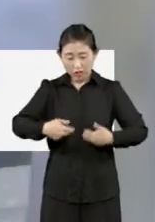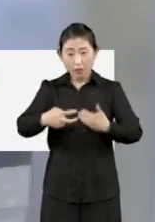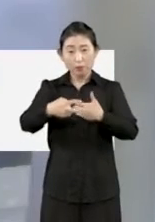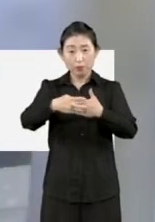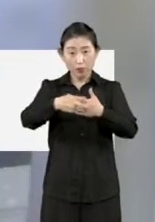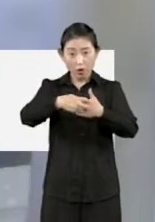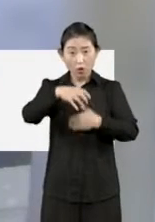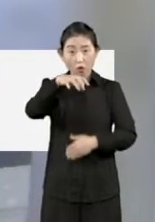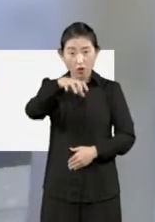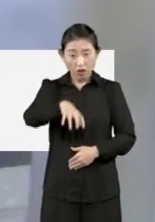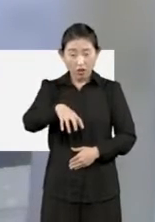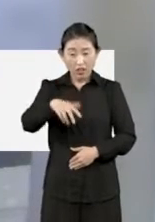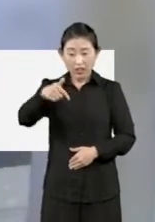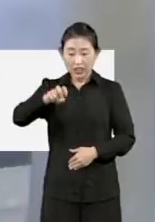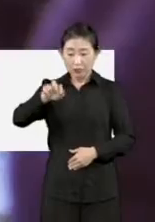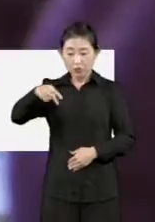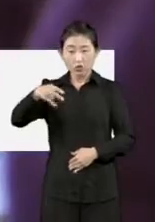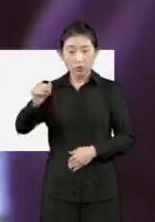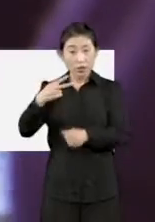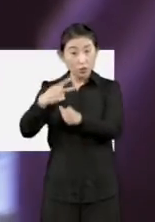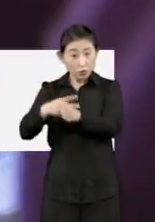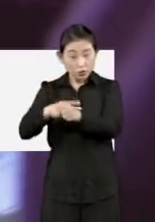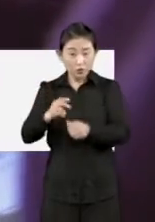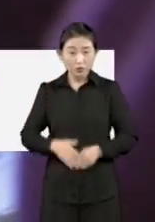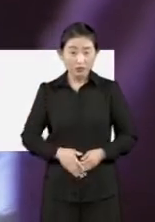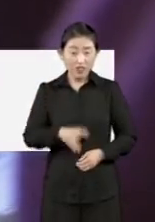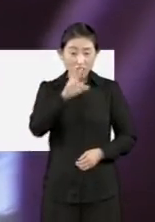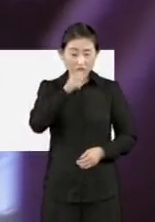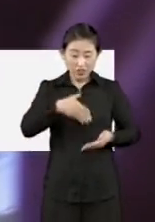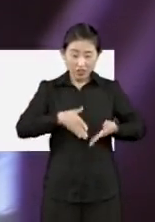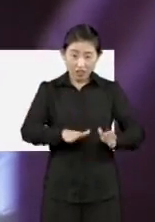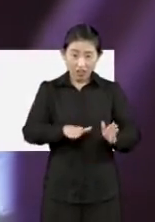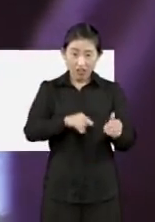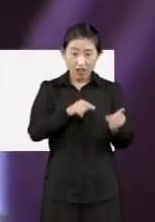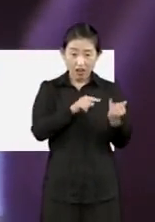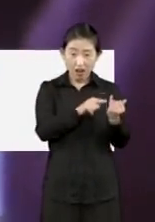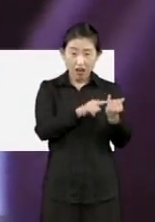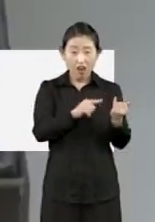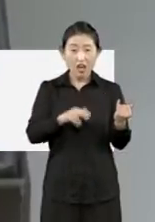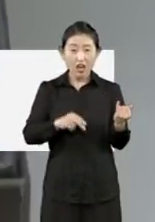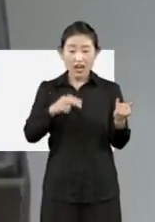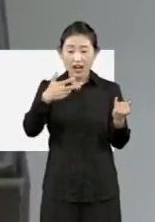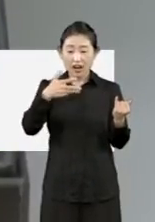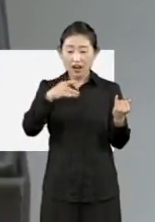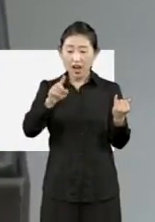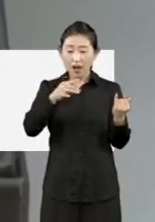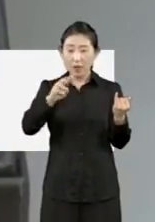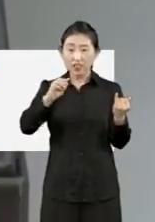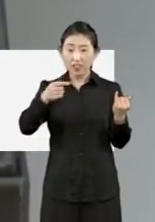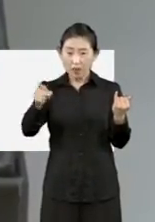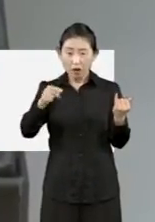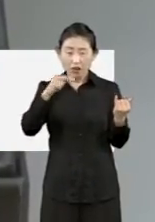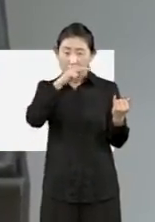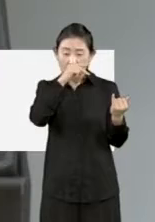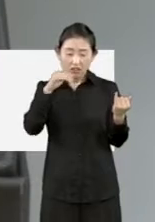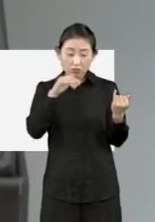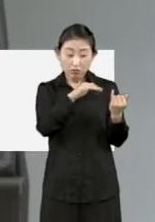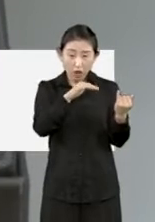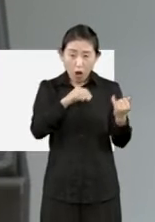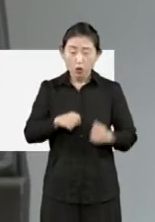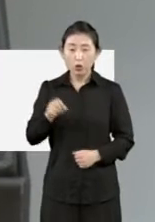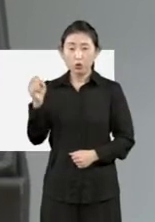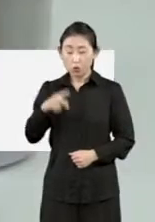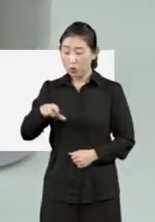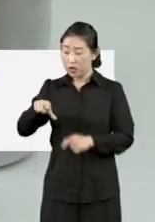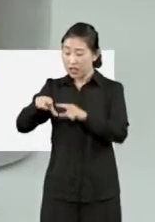세종충남대병원 소아청소년과 김유미 교수가 갓 태어난 암컷쥐를 라벤더 오일 향에 지속해서 노출한 결과 생식세포를